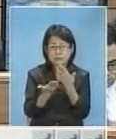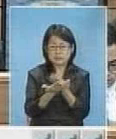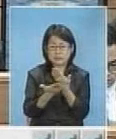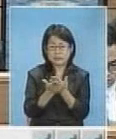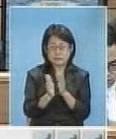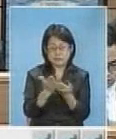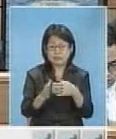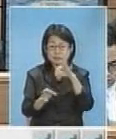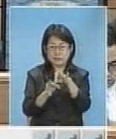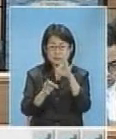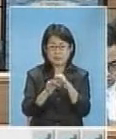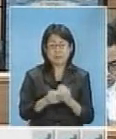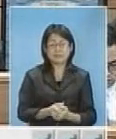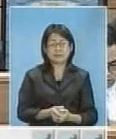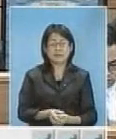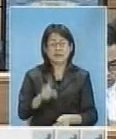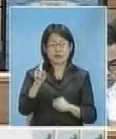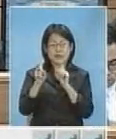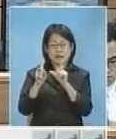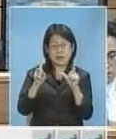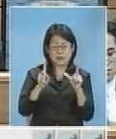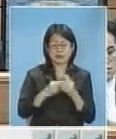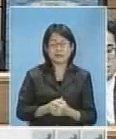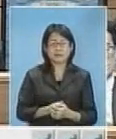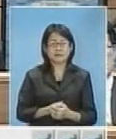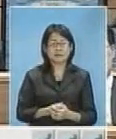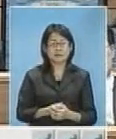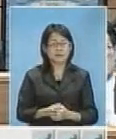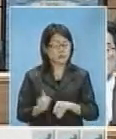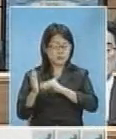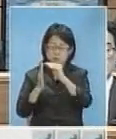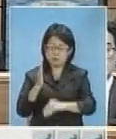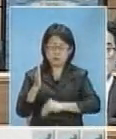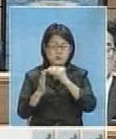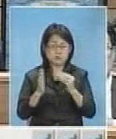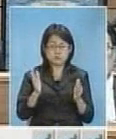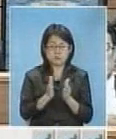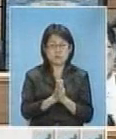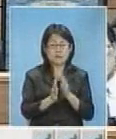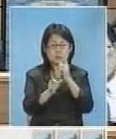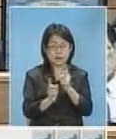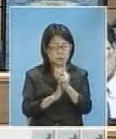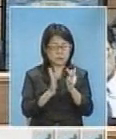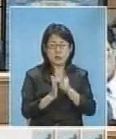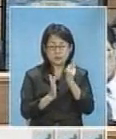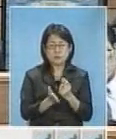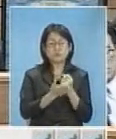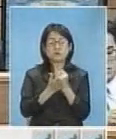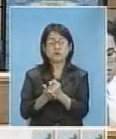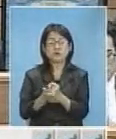มีเม็ดเงินฝากไม่เกิน1ล้านล้านบาทเนี่ยมีโดยรวมทั้งระบบทั้งสิ้นซึ่งตามกฎหมายต้องได้รับการคุ้มคร